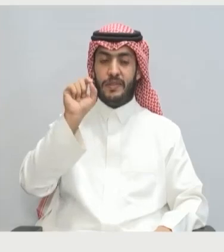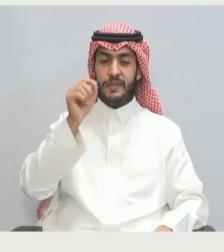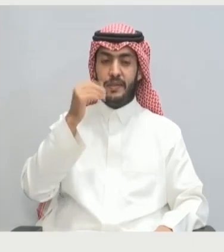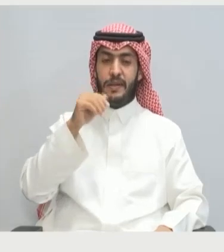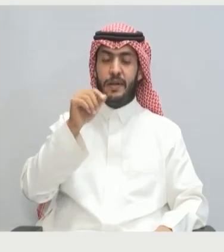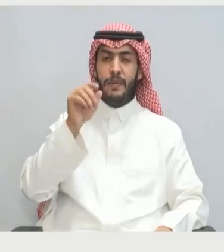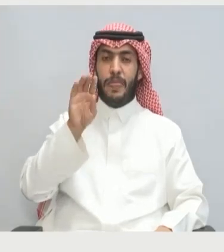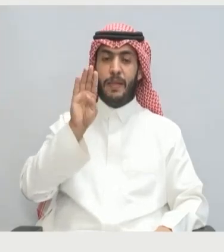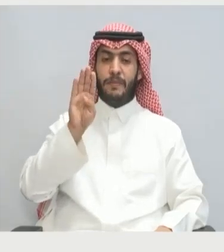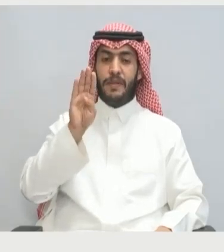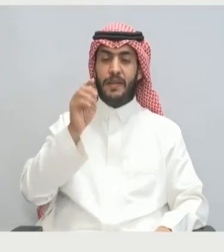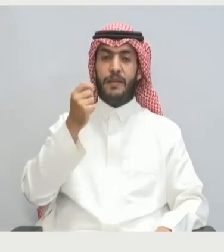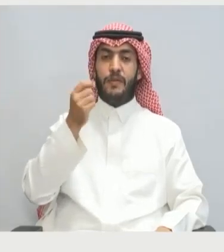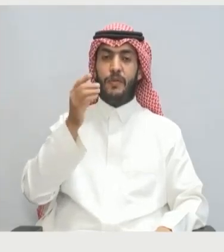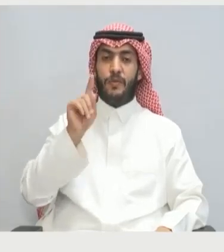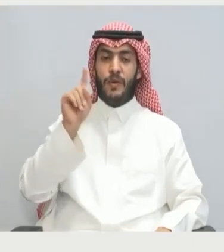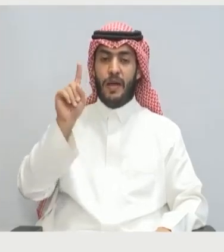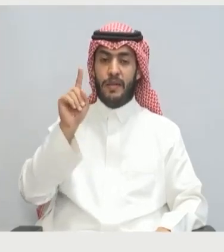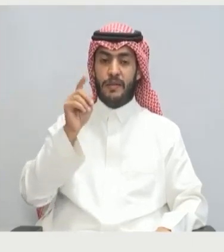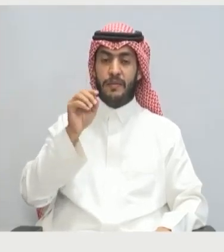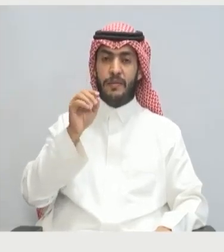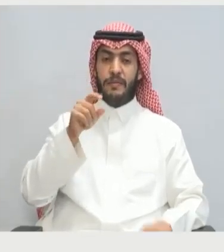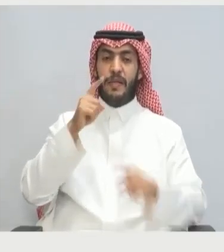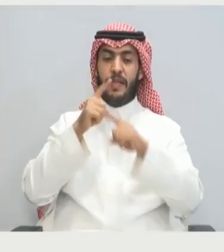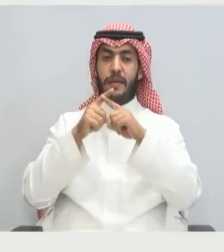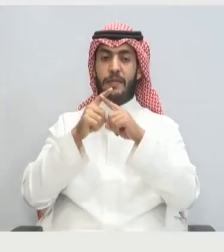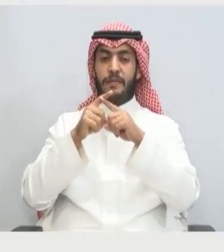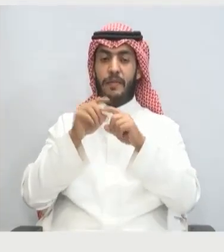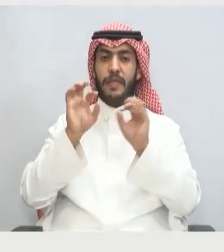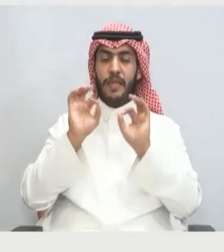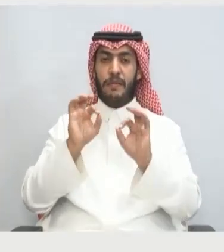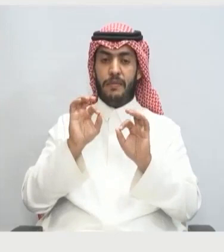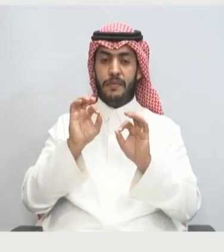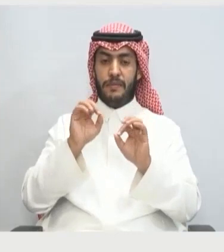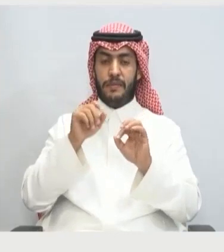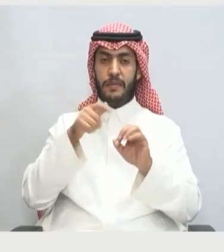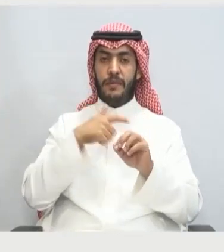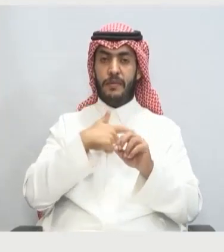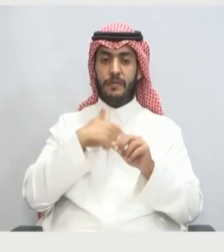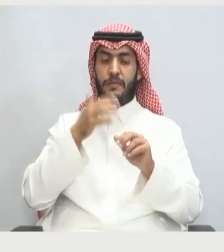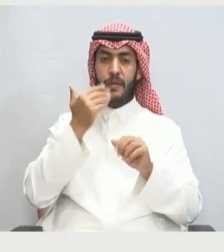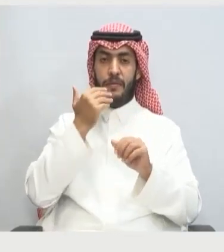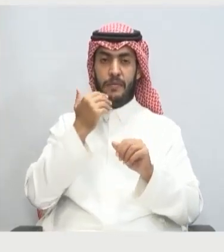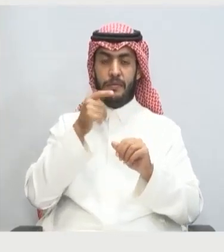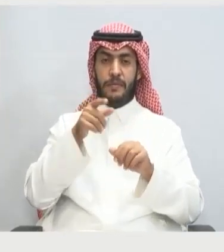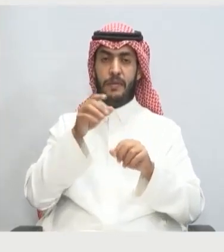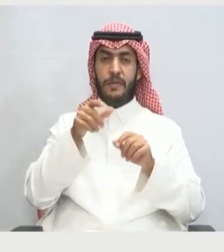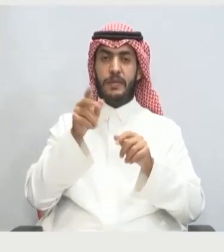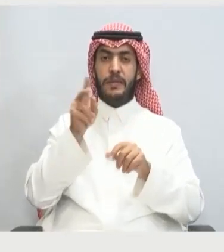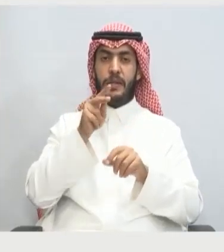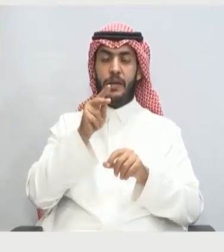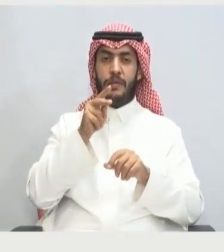في تركيز الماده b مرفوعه للاس واحد طبعا مضروبه في الثابت كانه هذا ليس موجود اذا سنقول فقط انه